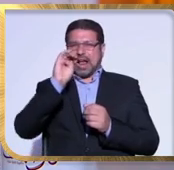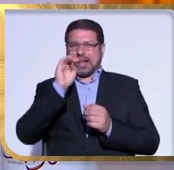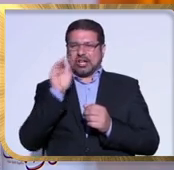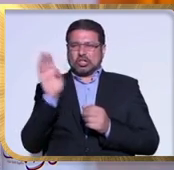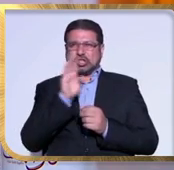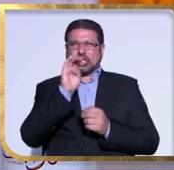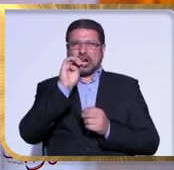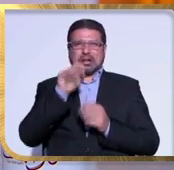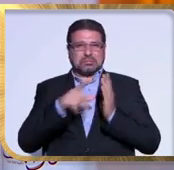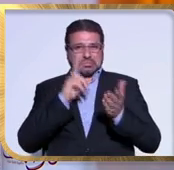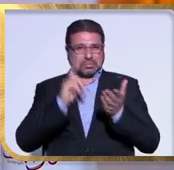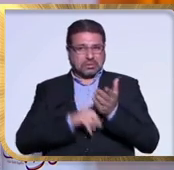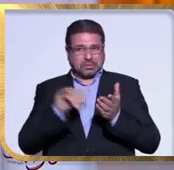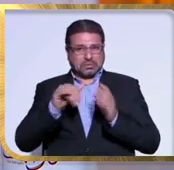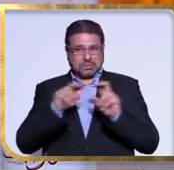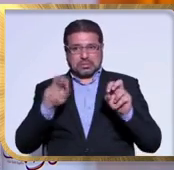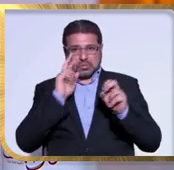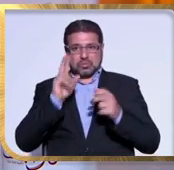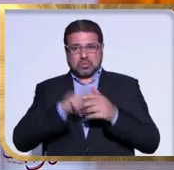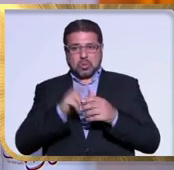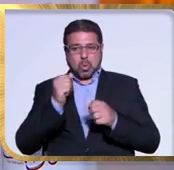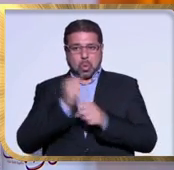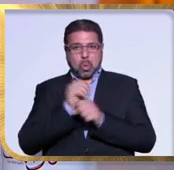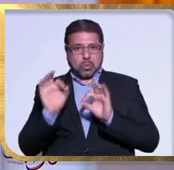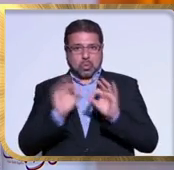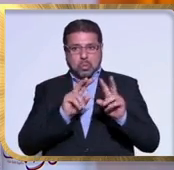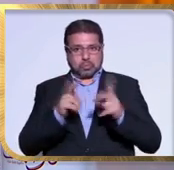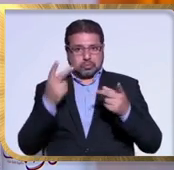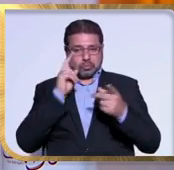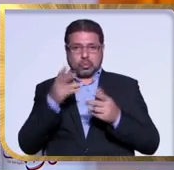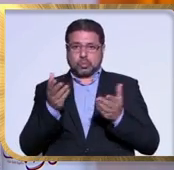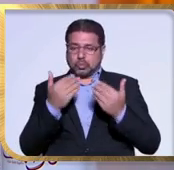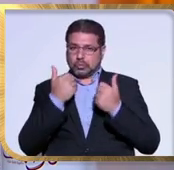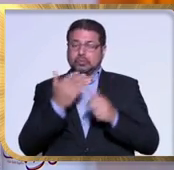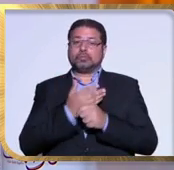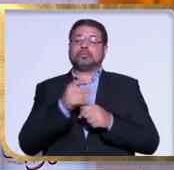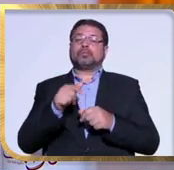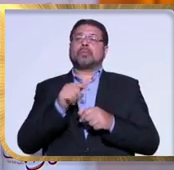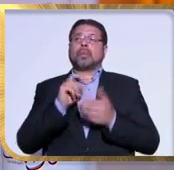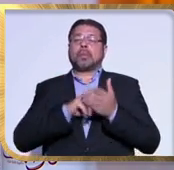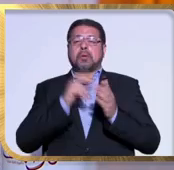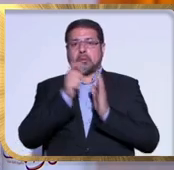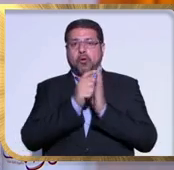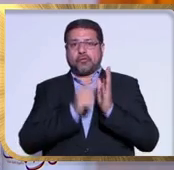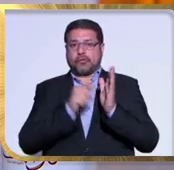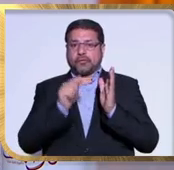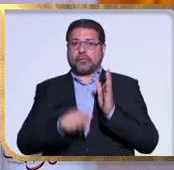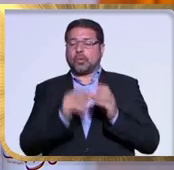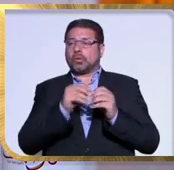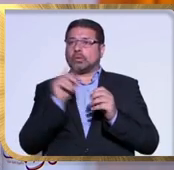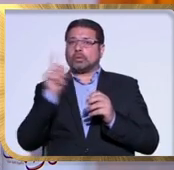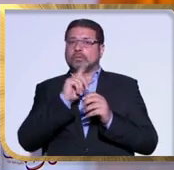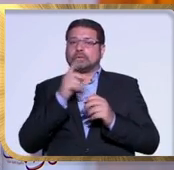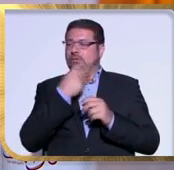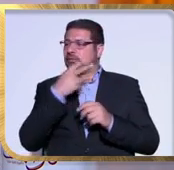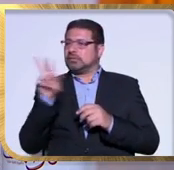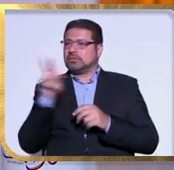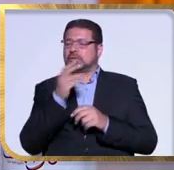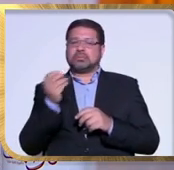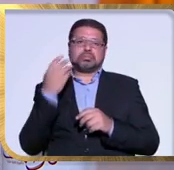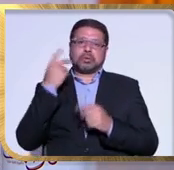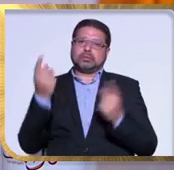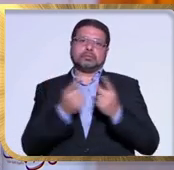وهم ما عندكيش ما يبرره من امارات فالمفترض ان انا لا التفت الى